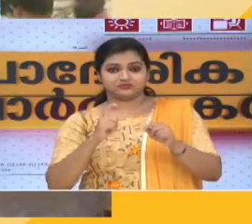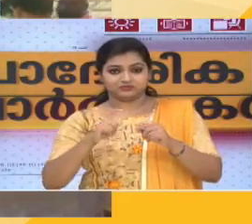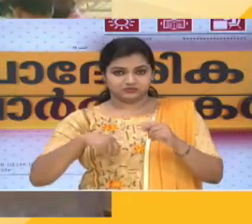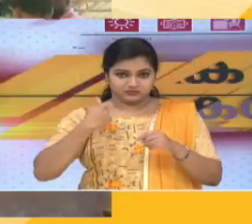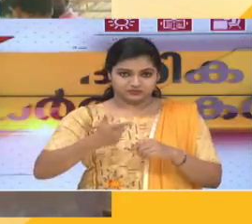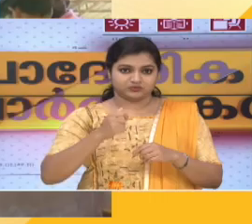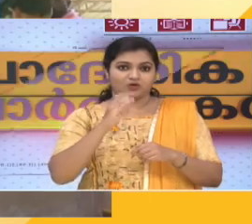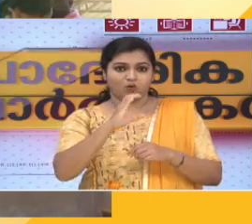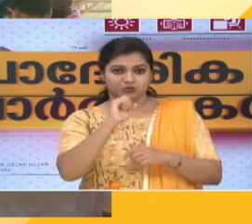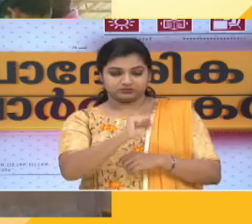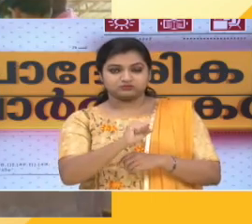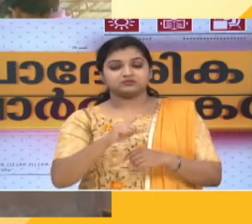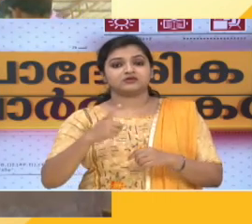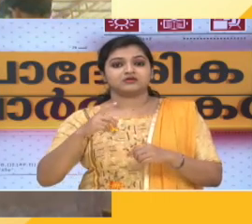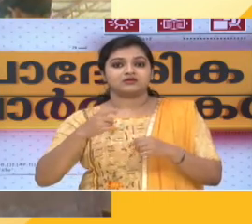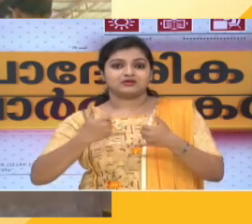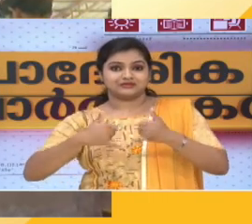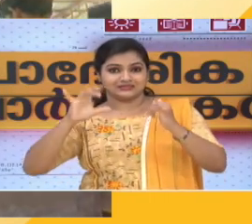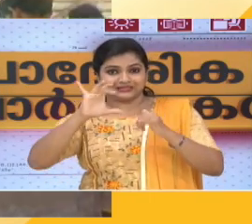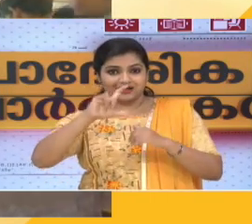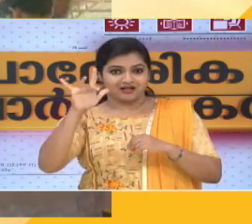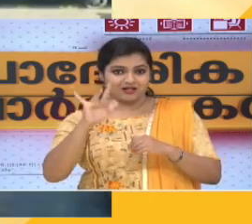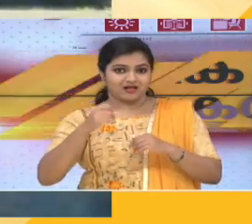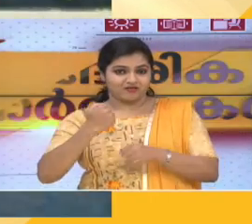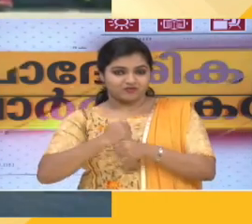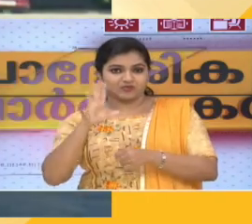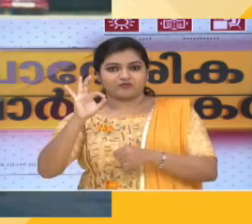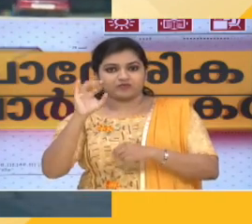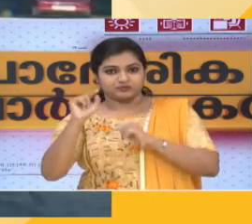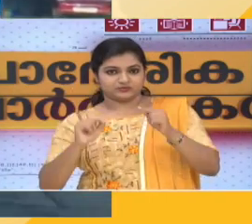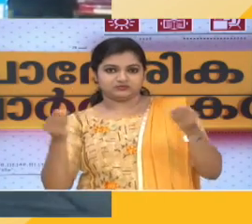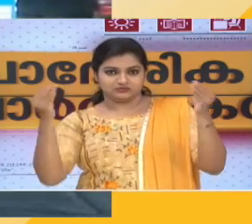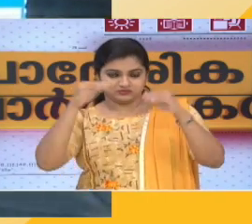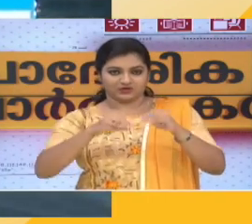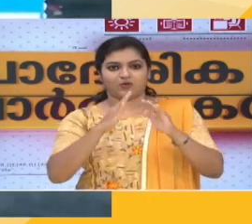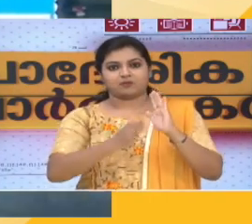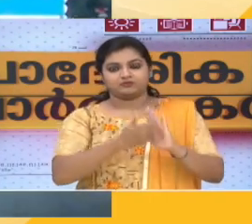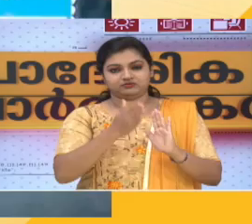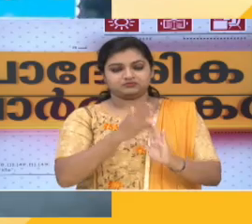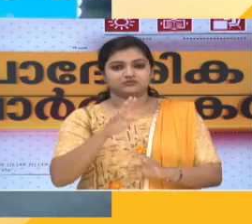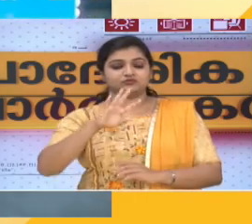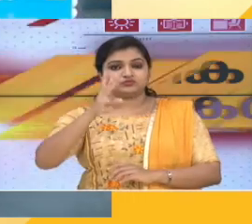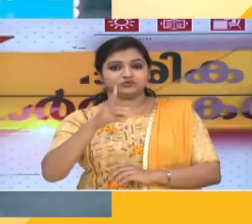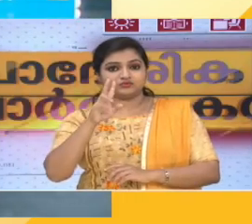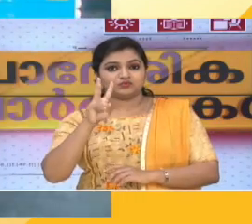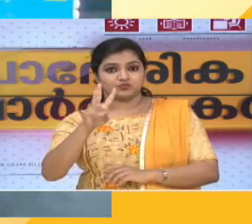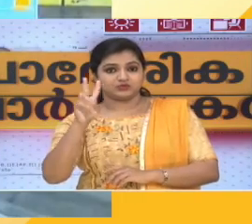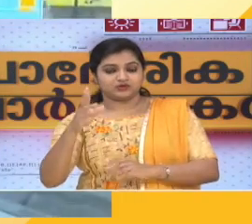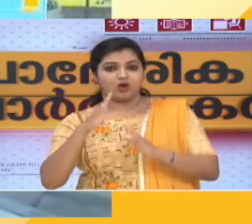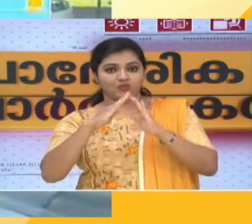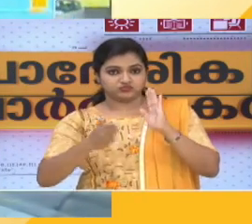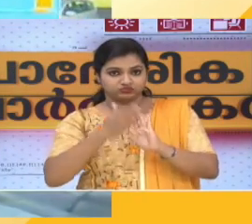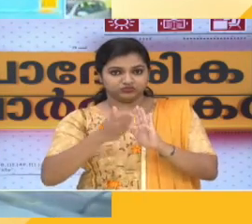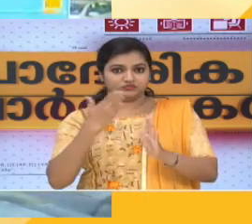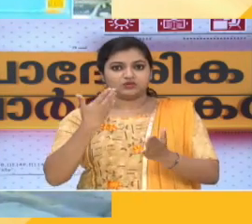50% കേന്ദ്ര സംസ്ഥാന സർക്കാരുകളും വഹിക്കണമെന്നാണ് പുതിയ തീരുമാനം. 332 വീടുകളുടെ അപേക്ഷയാണ് നഗരസഭയ്ക്ക് മുമ്പിലുള്ളത്.